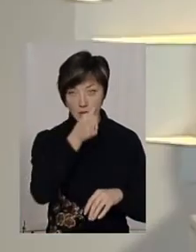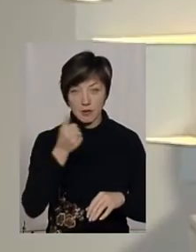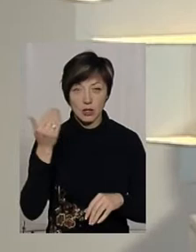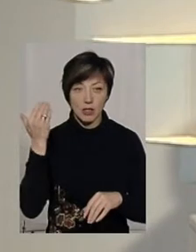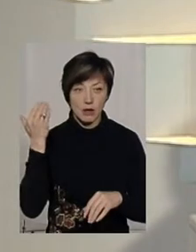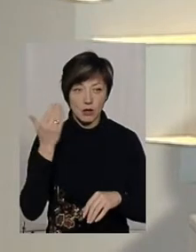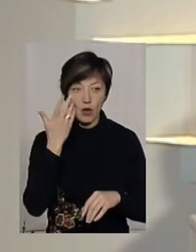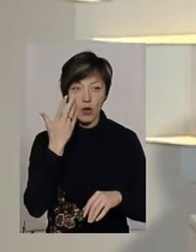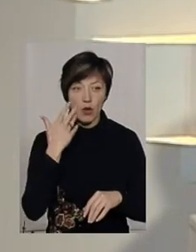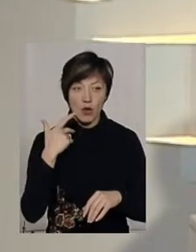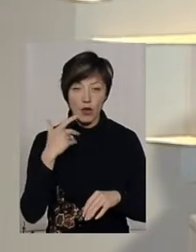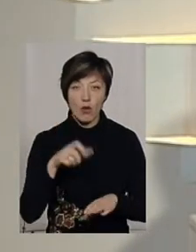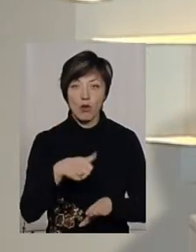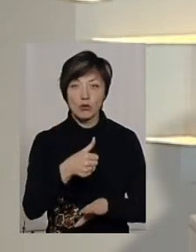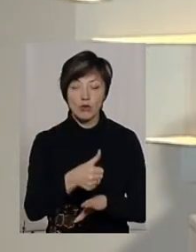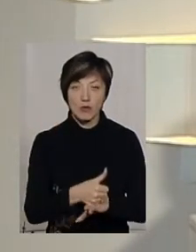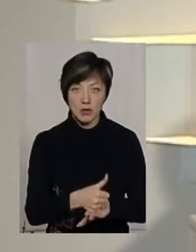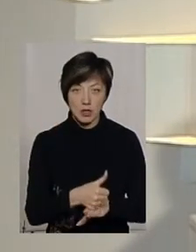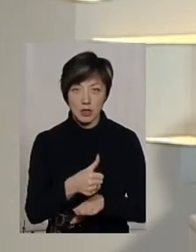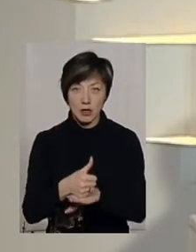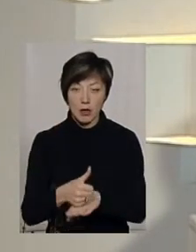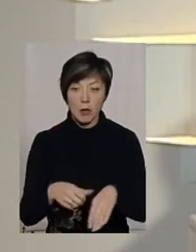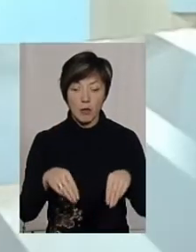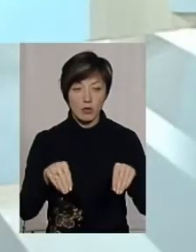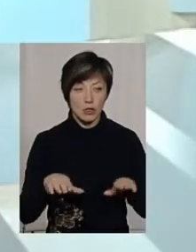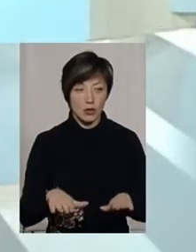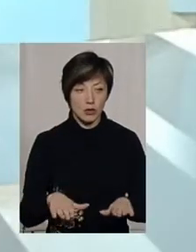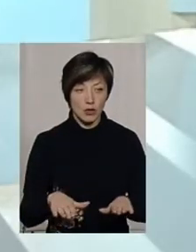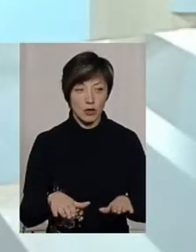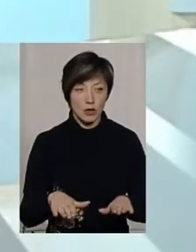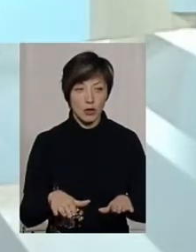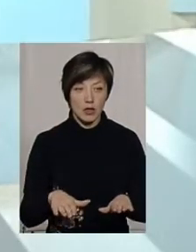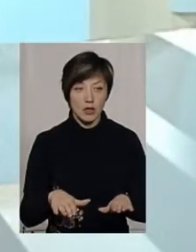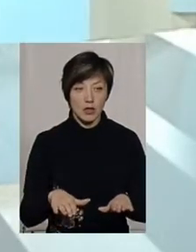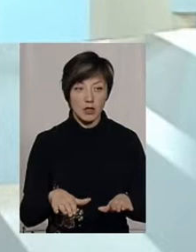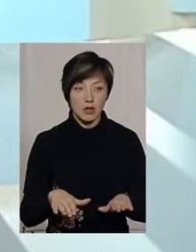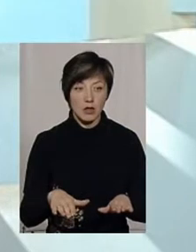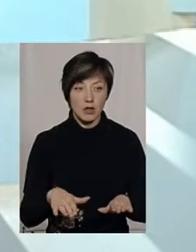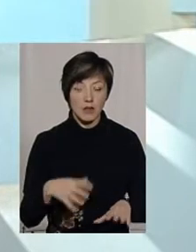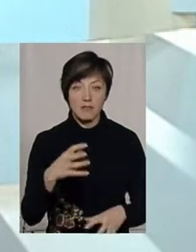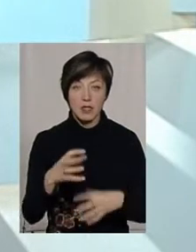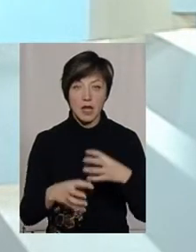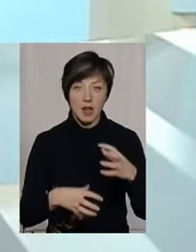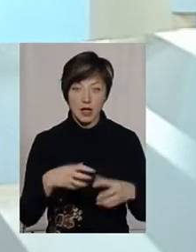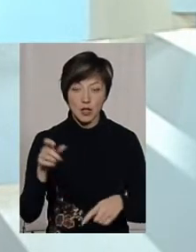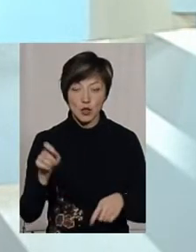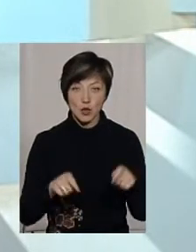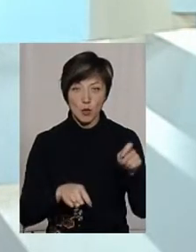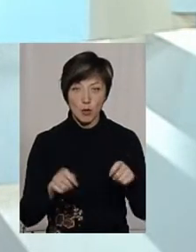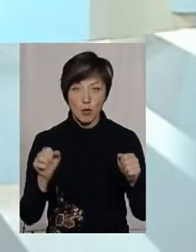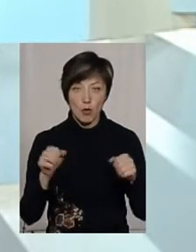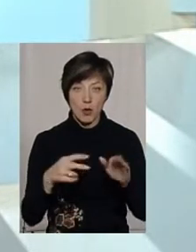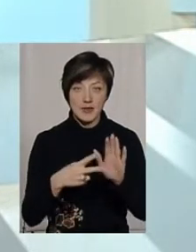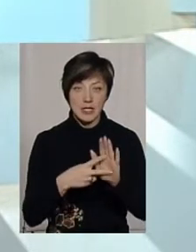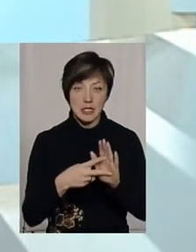давності, коли в основних постановах або рішеннях Вселенських таких соборів, які